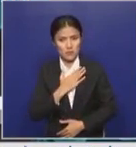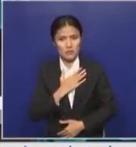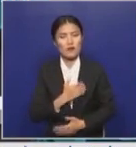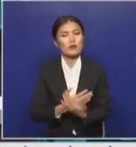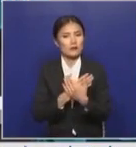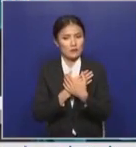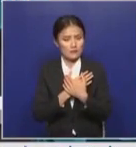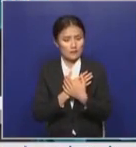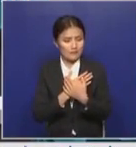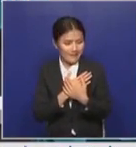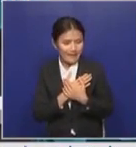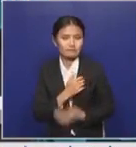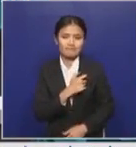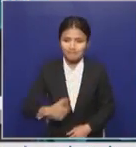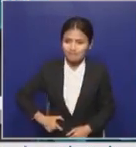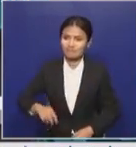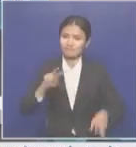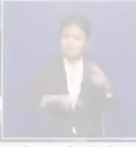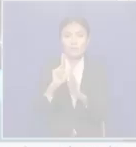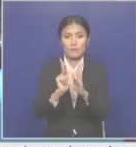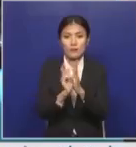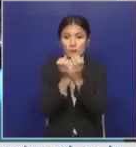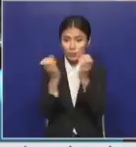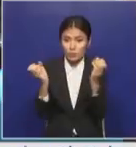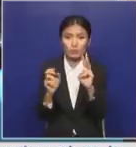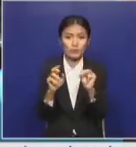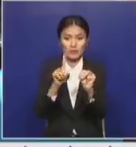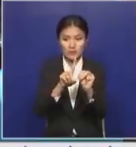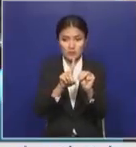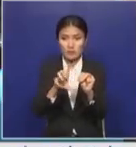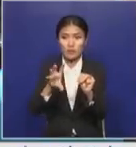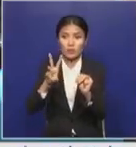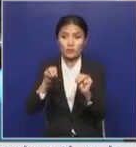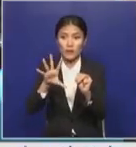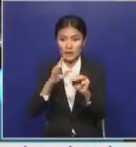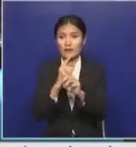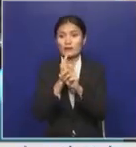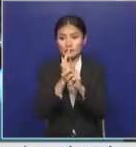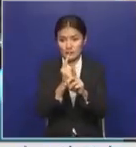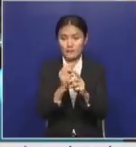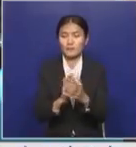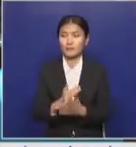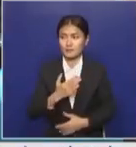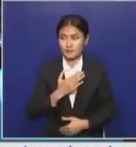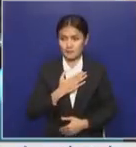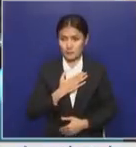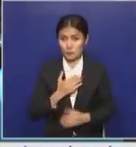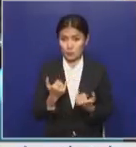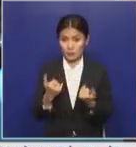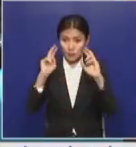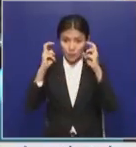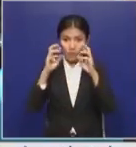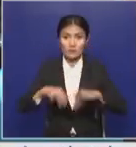ภักดีๆต่อสถาบันต่างๆครับสำหรับผมประเด็นที่สำคัญที่สุดก็คือ